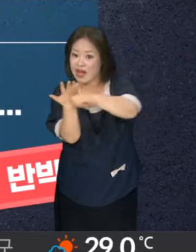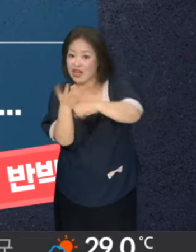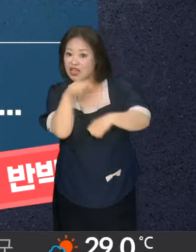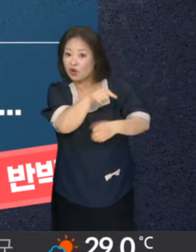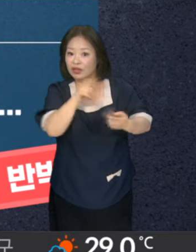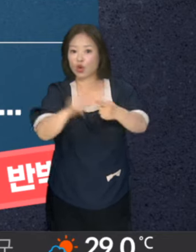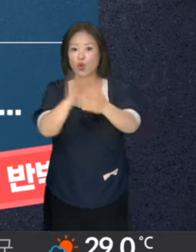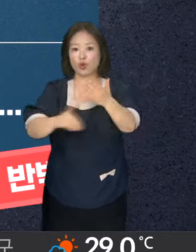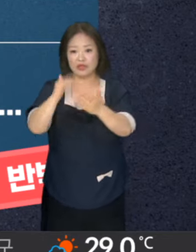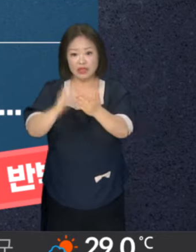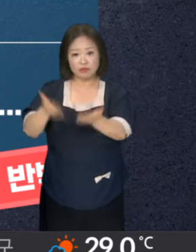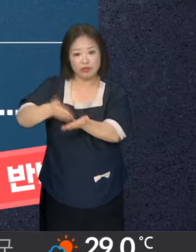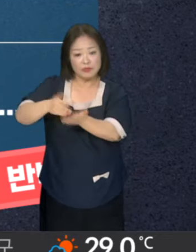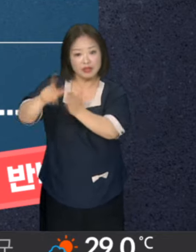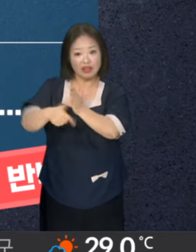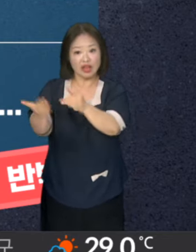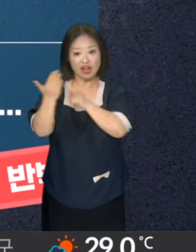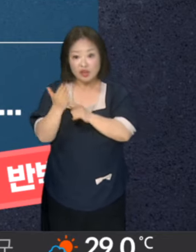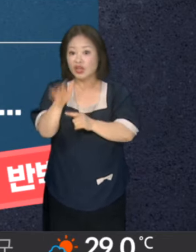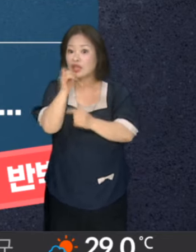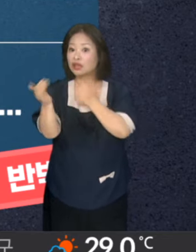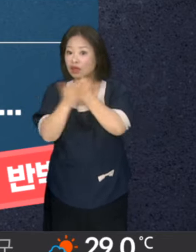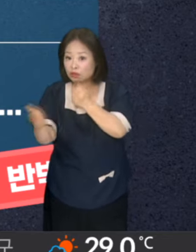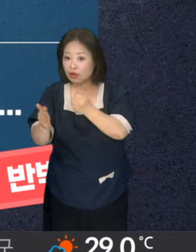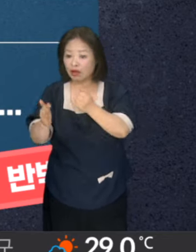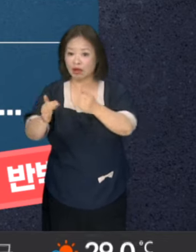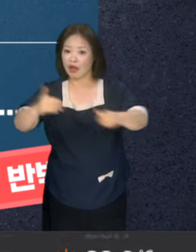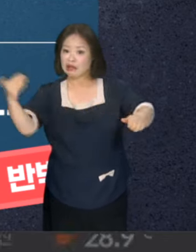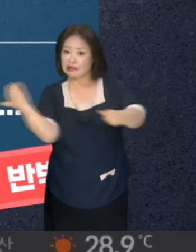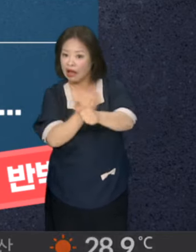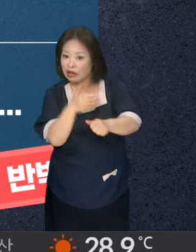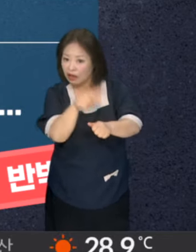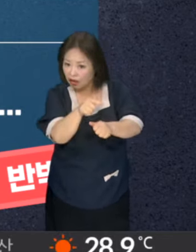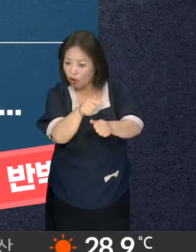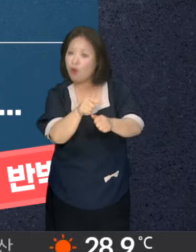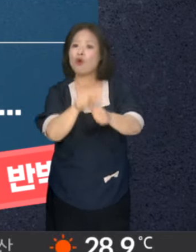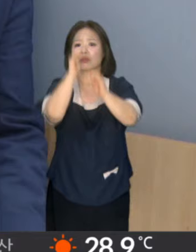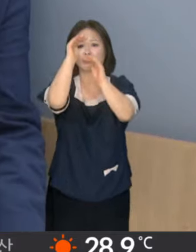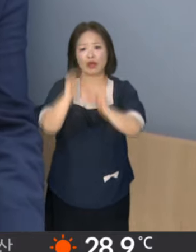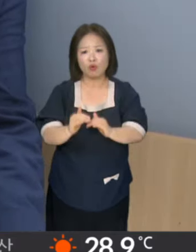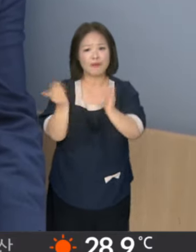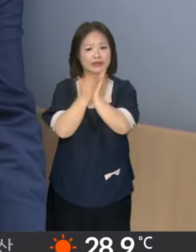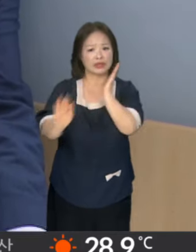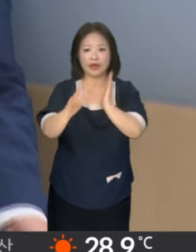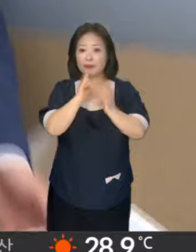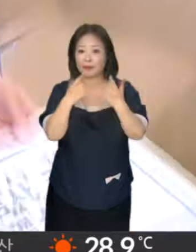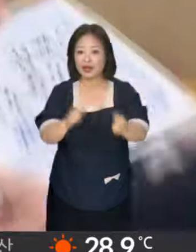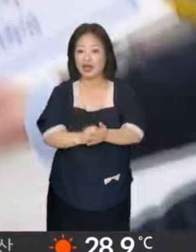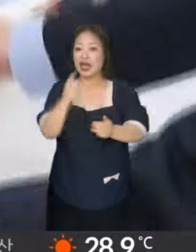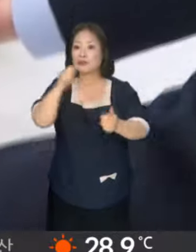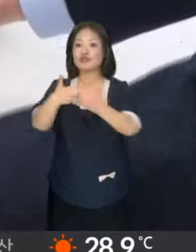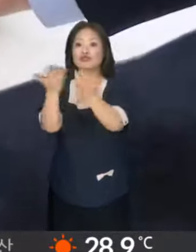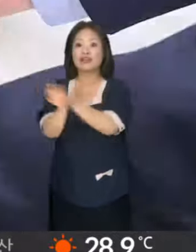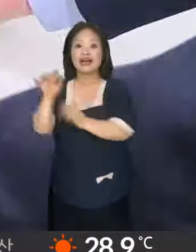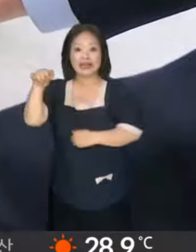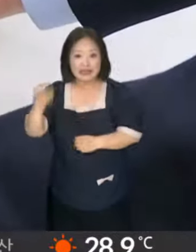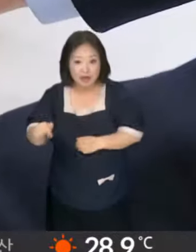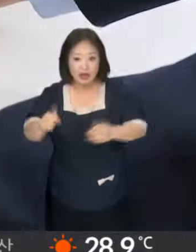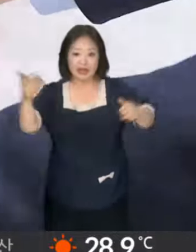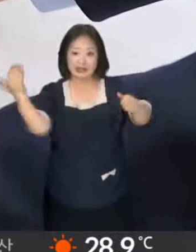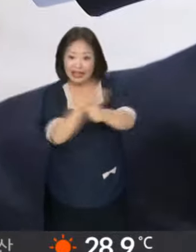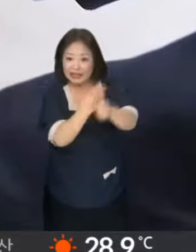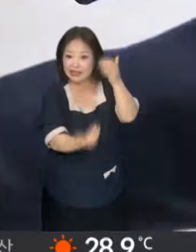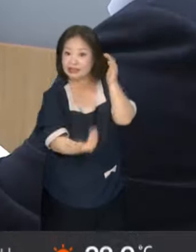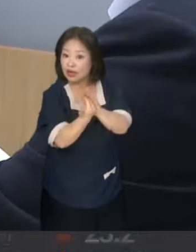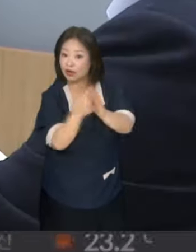주체도 다른 검사라며 탄핵 사유가 명백한 오류라고 지적했습니다 민주당이 탄핵 사유로 꼽은